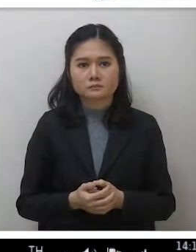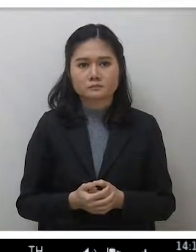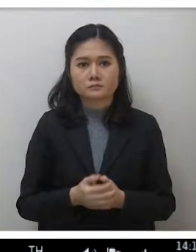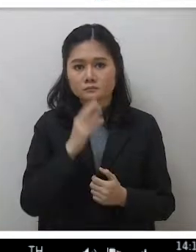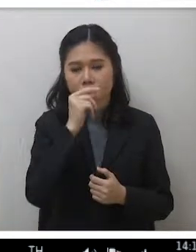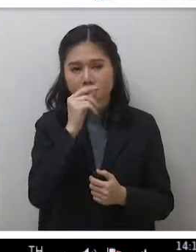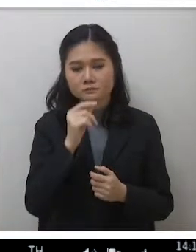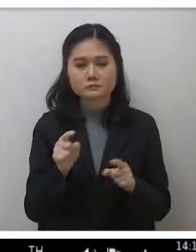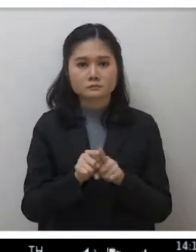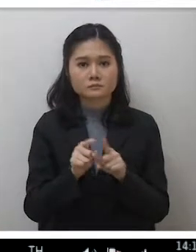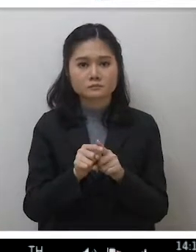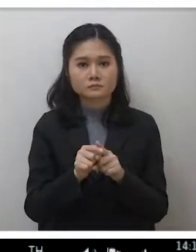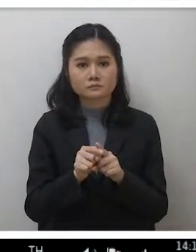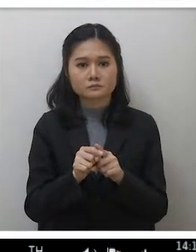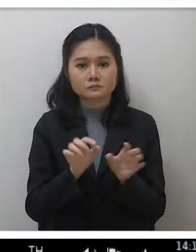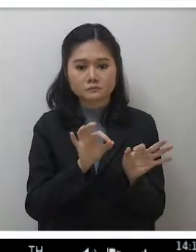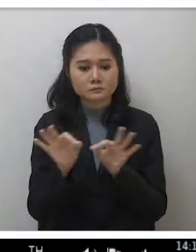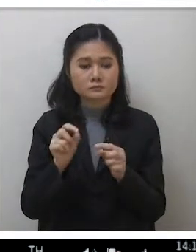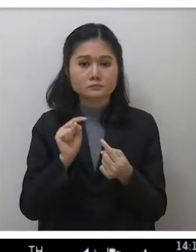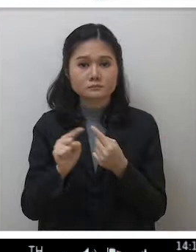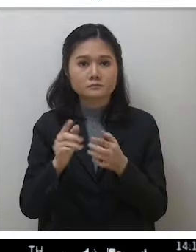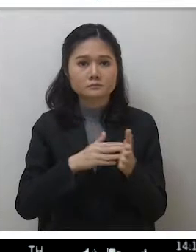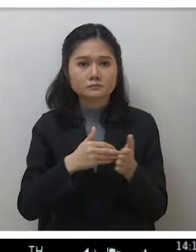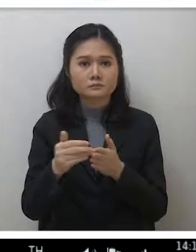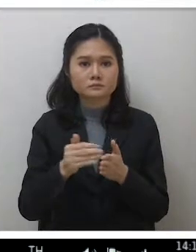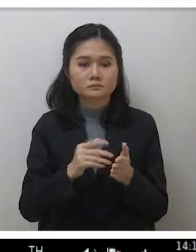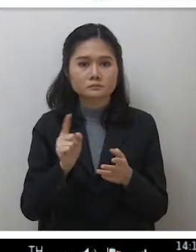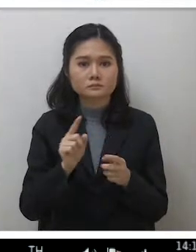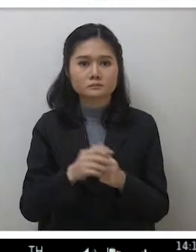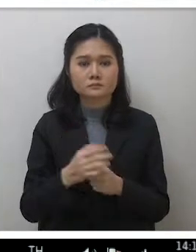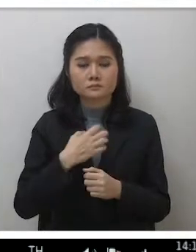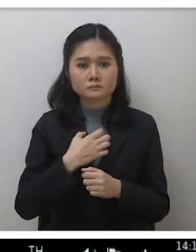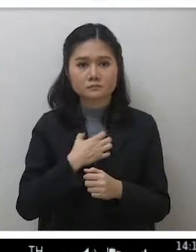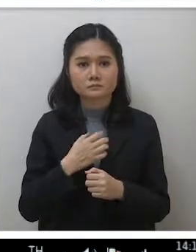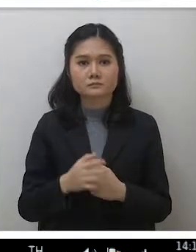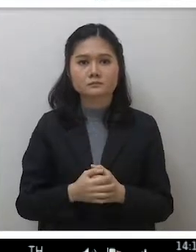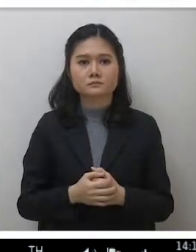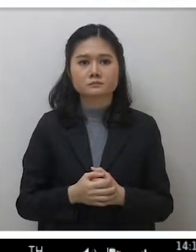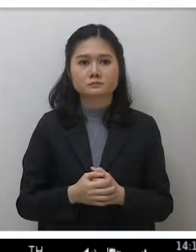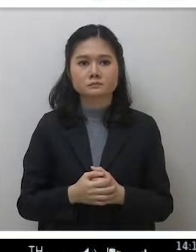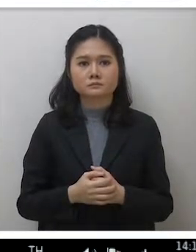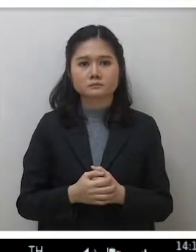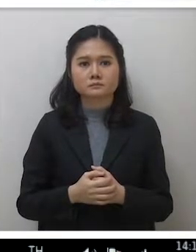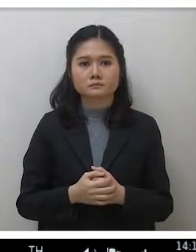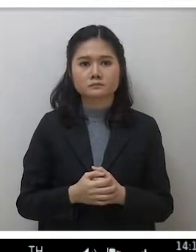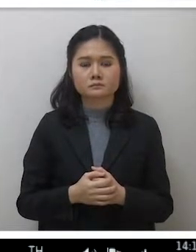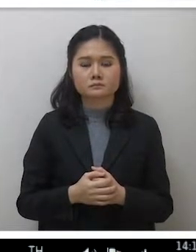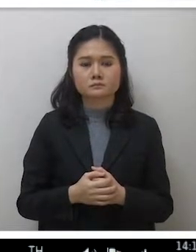ขก็ลองเลื่อนหาจุดที่สีที่เราต้องการนะครับ